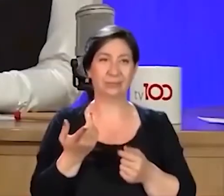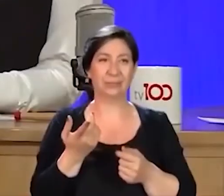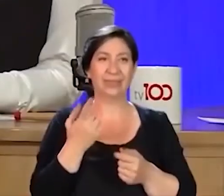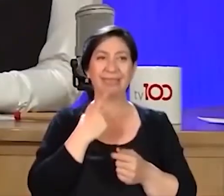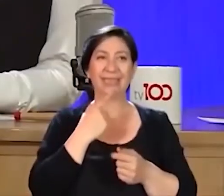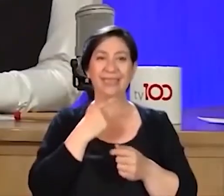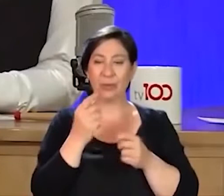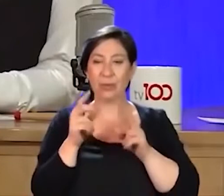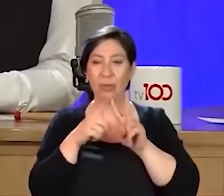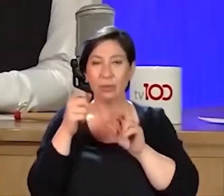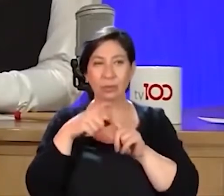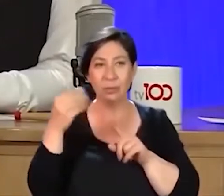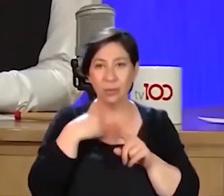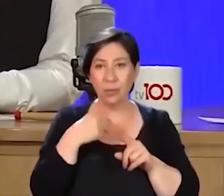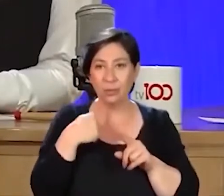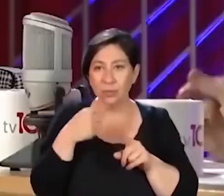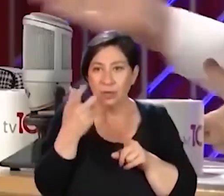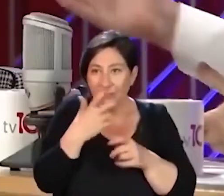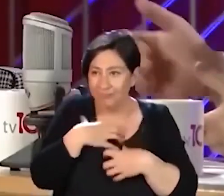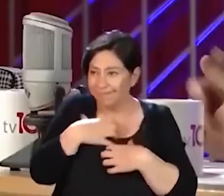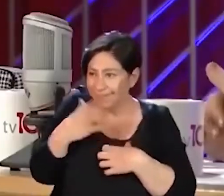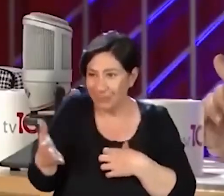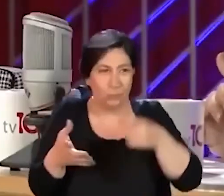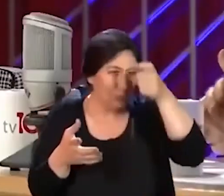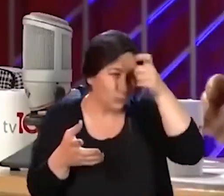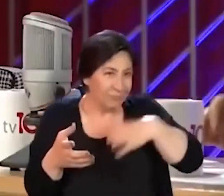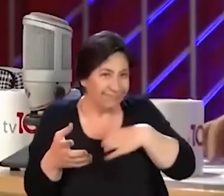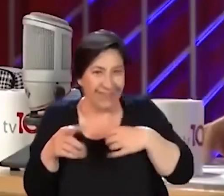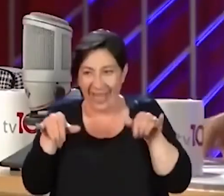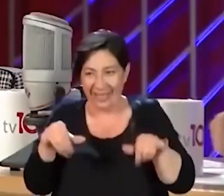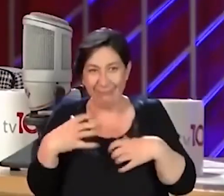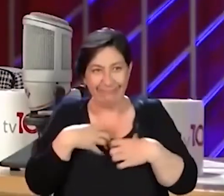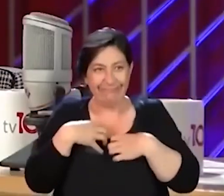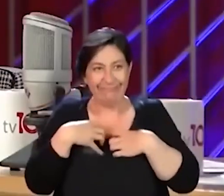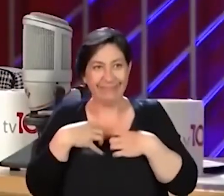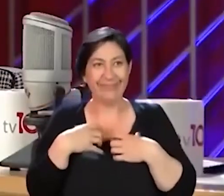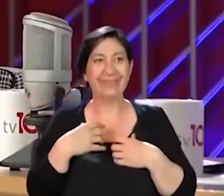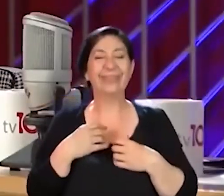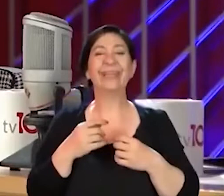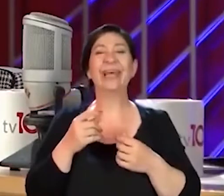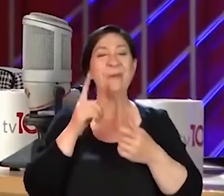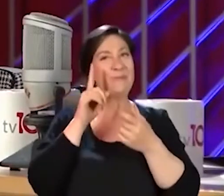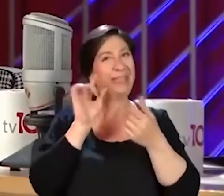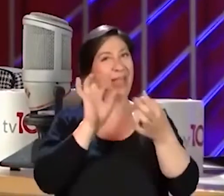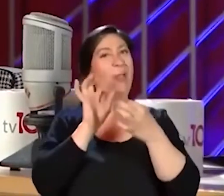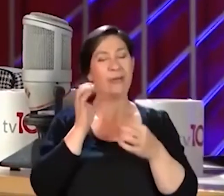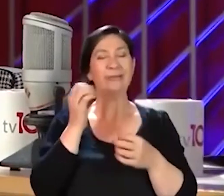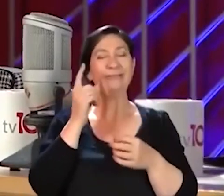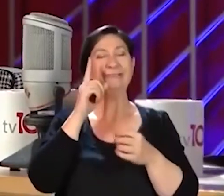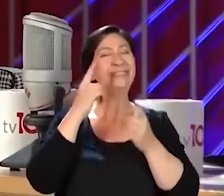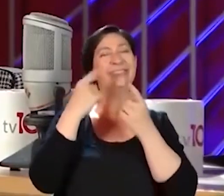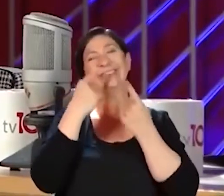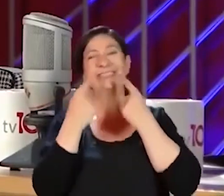Tatlılar da yok abi diyoruz işte bizde o da bizim şahit olabilir yani öyle bir diyalog da Ee gelişmişti ve bu Ee